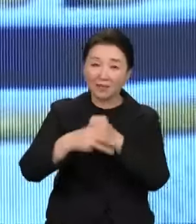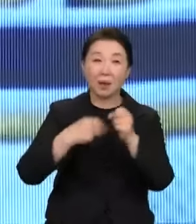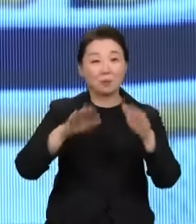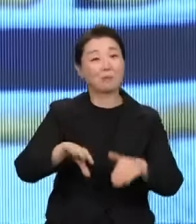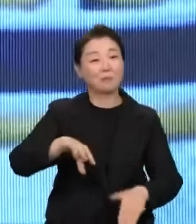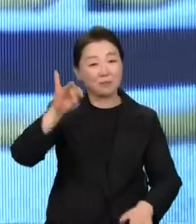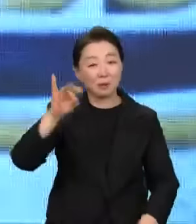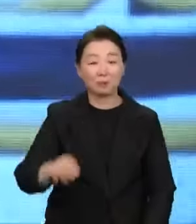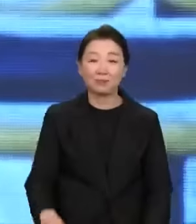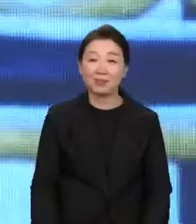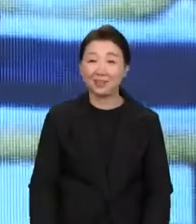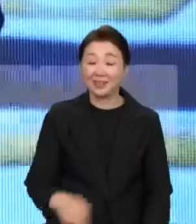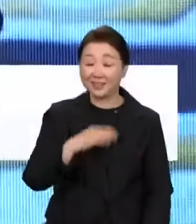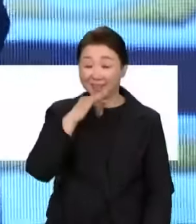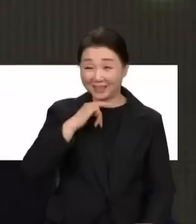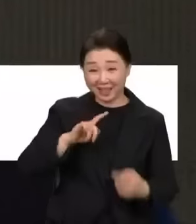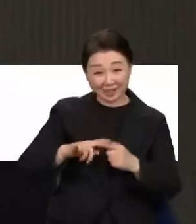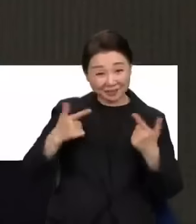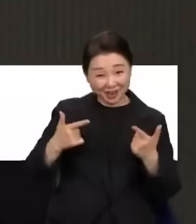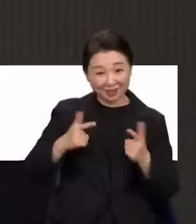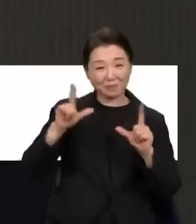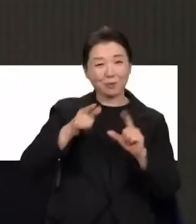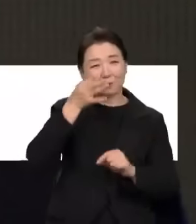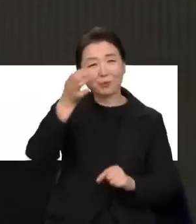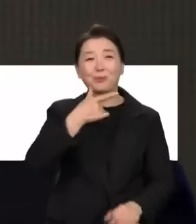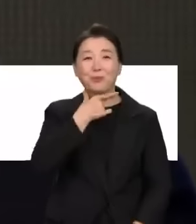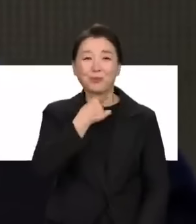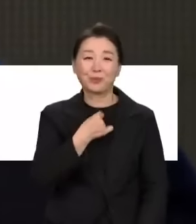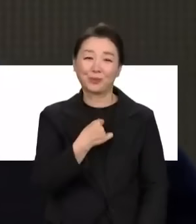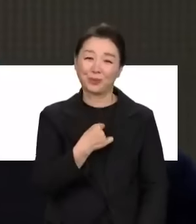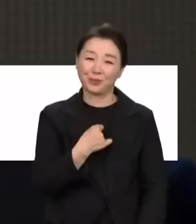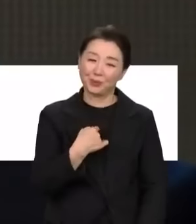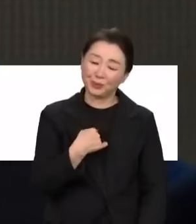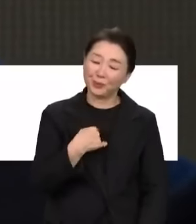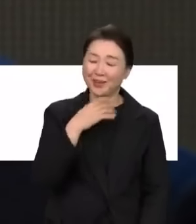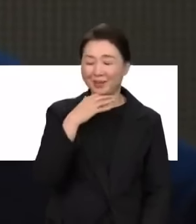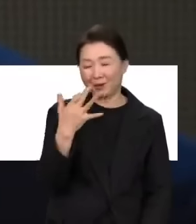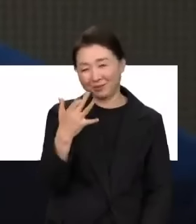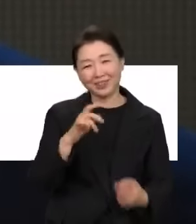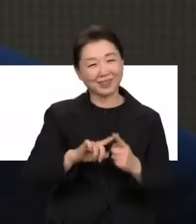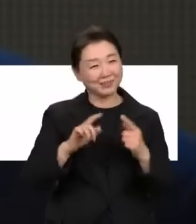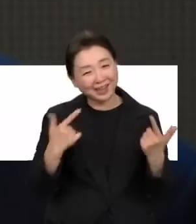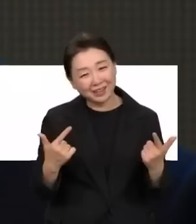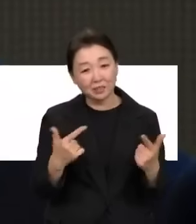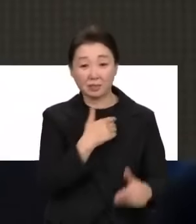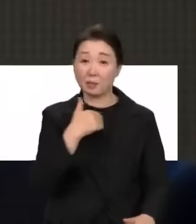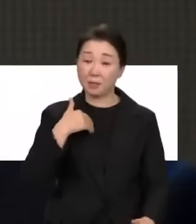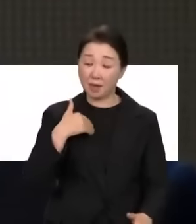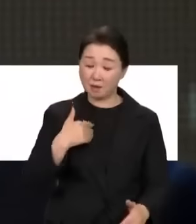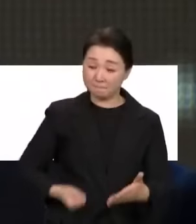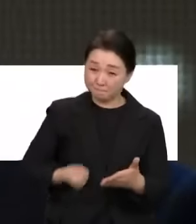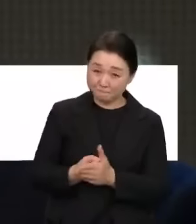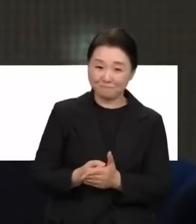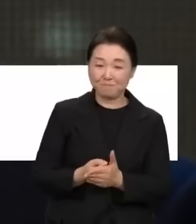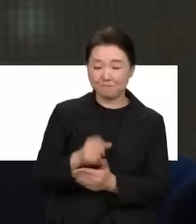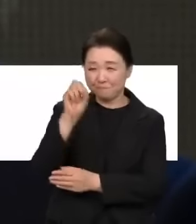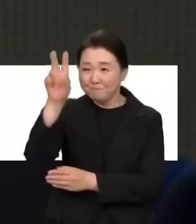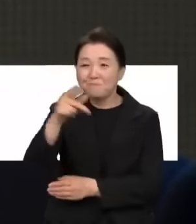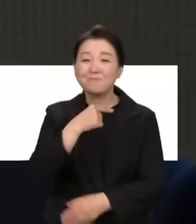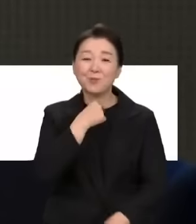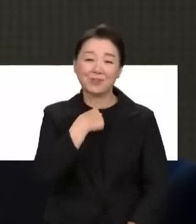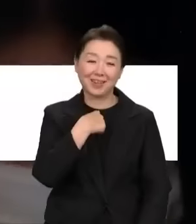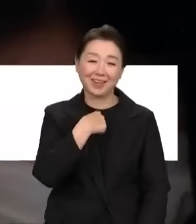네, 나이답지 않은 모습을 많이 보여주고 싶었고 좀 19살답지 않은 담대함, 그런 투구를 많이 하고 싶다고 생각을